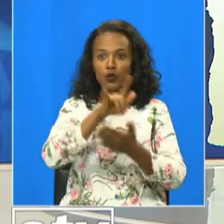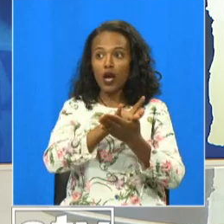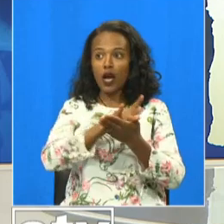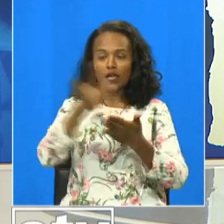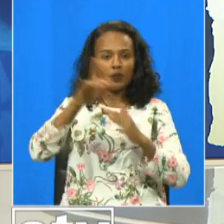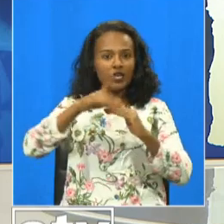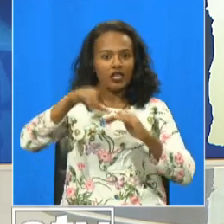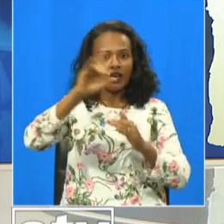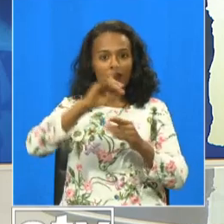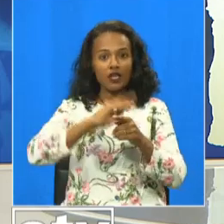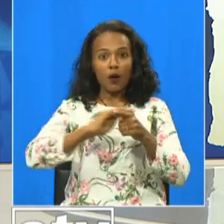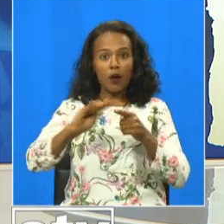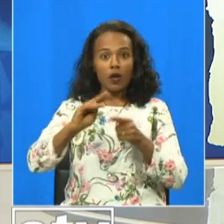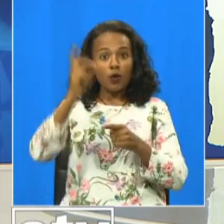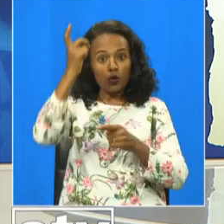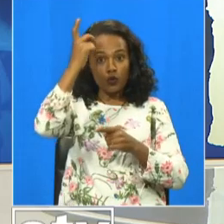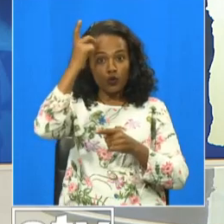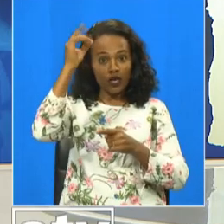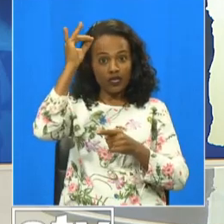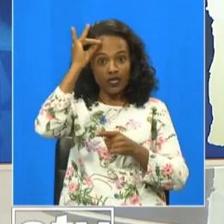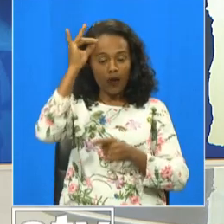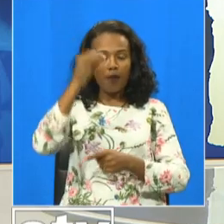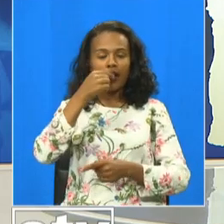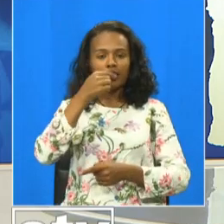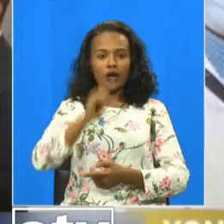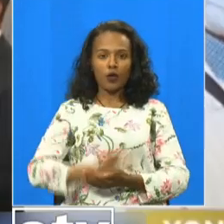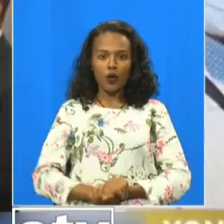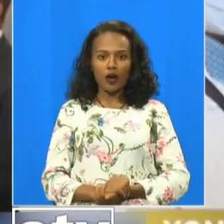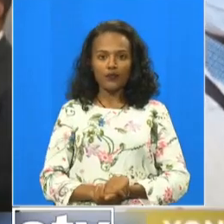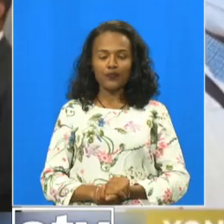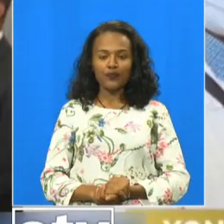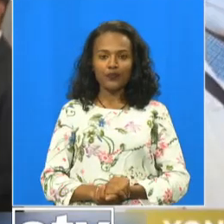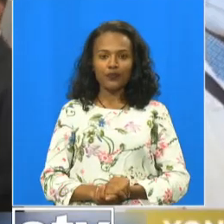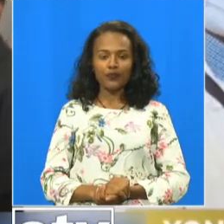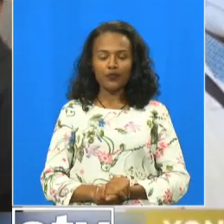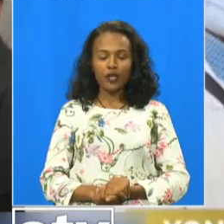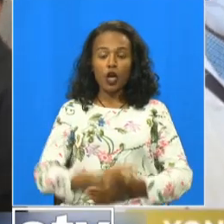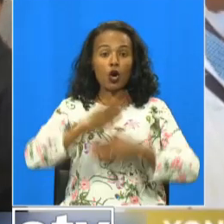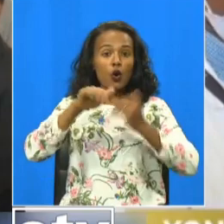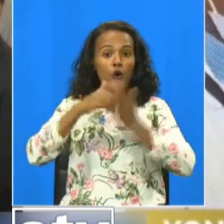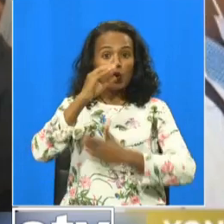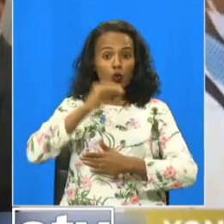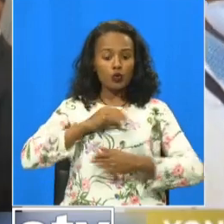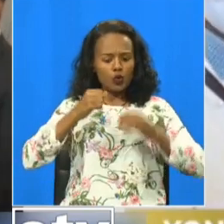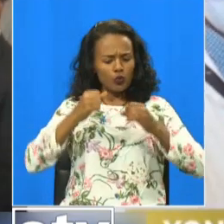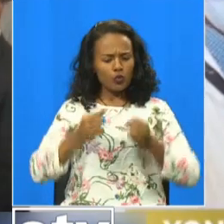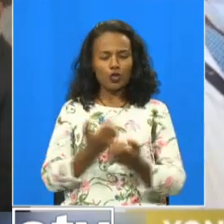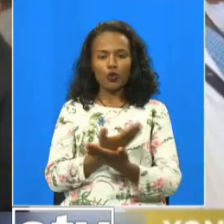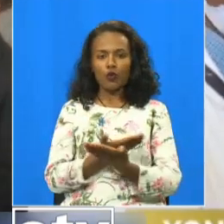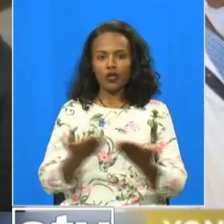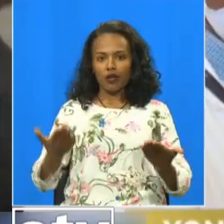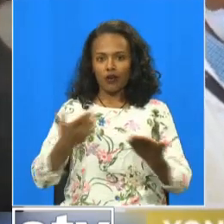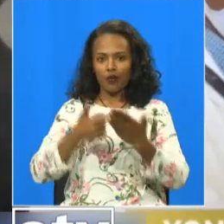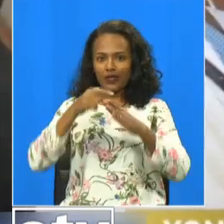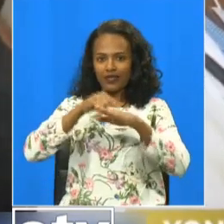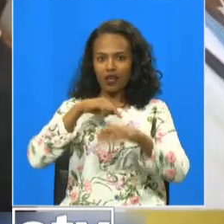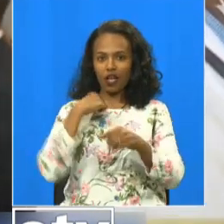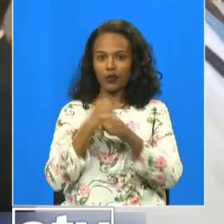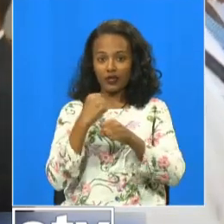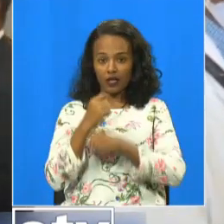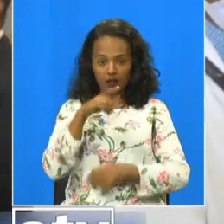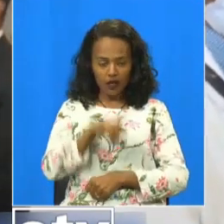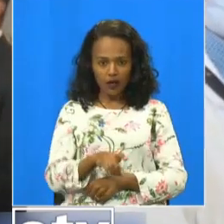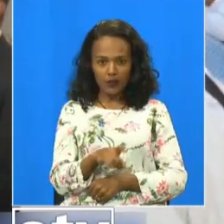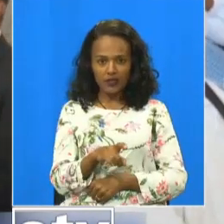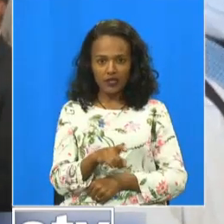መንገድ ከፍተኛ ባለሙያው ዮናስ ለማ ለሲጂቲኤን ተናግረዋል። Everyone must do ሁሉም ሰው የሚችለው ነገር ነው በዚህ ወቅት ማከናወን